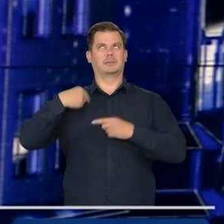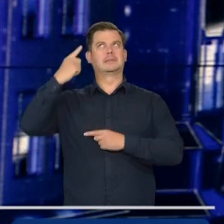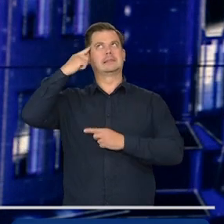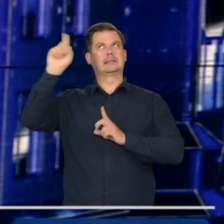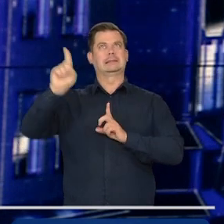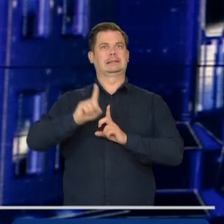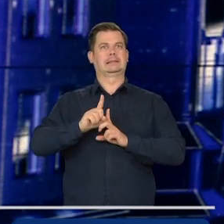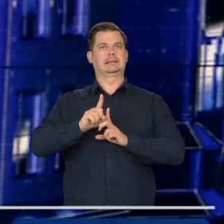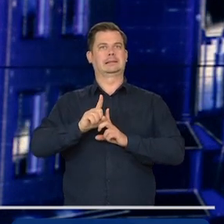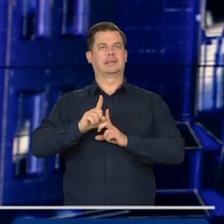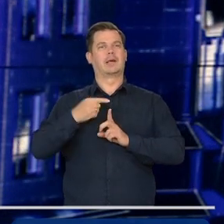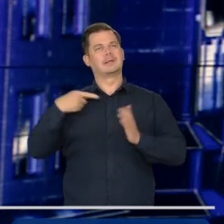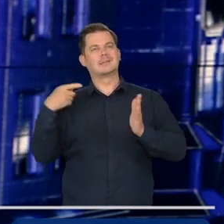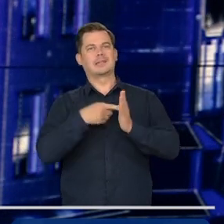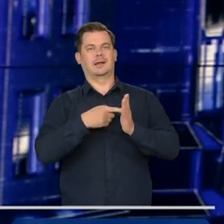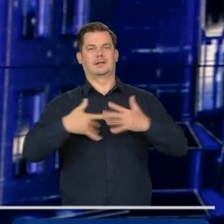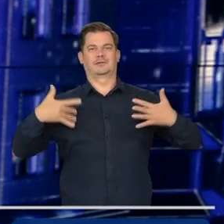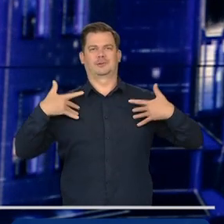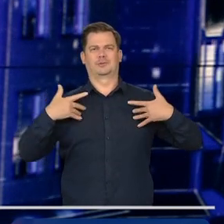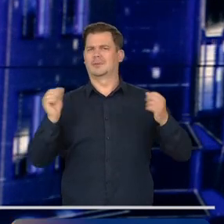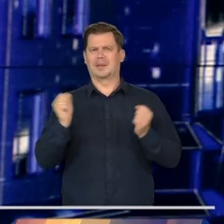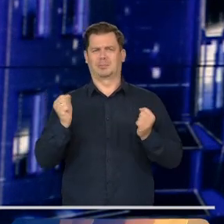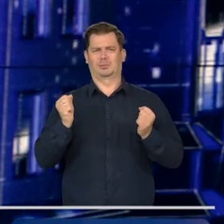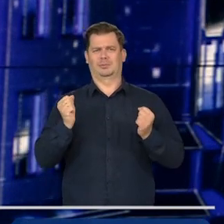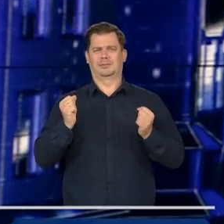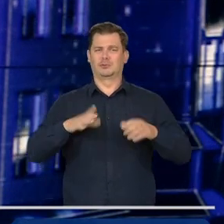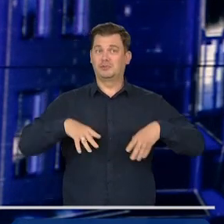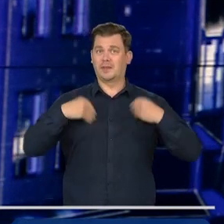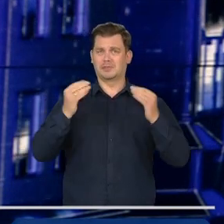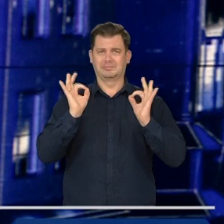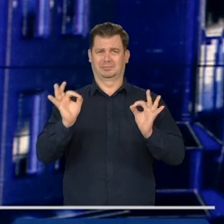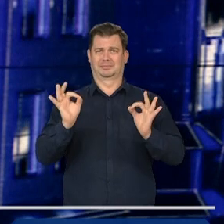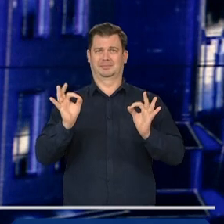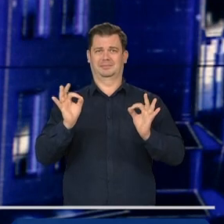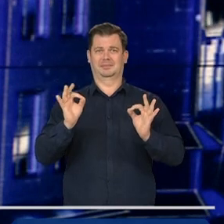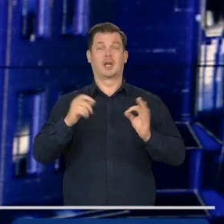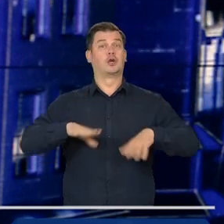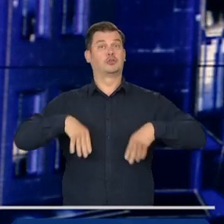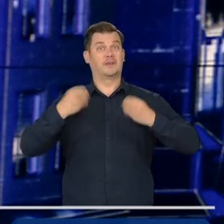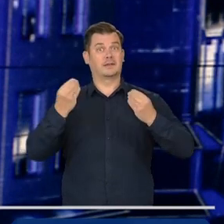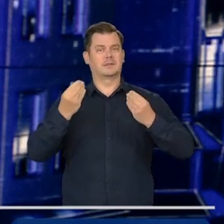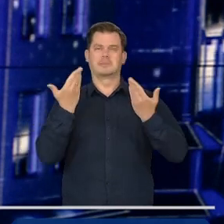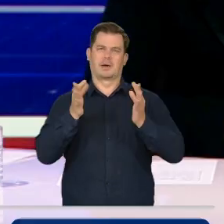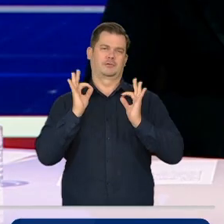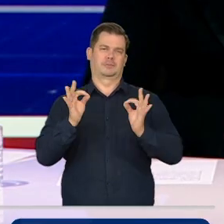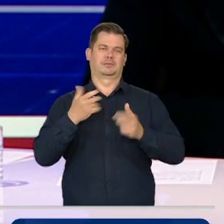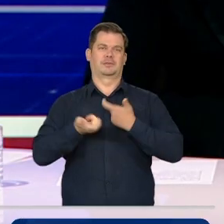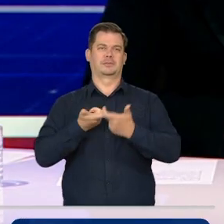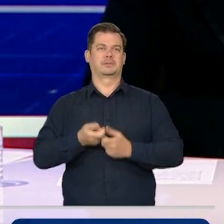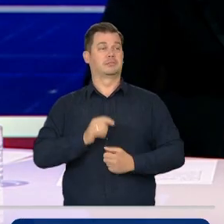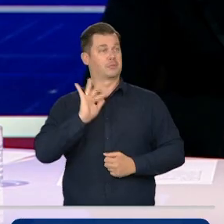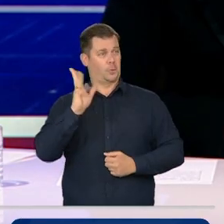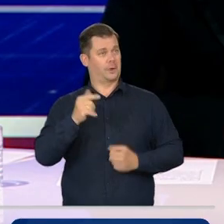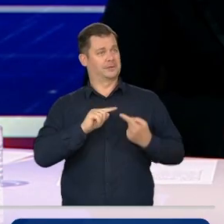nasze wyzwanie i nasz cel życia. Nie bójmy się świętymi być i myślę sobie, że świętym dobrze też jest być. Ładnie to